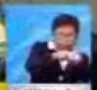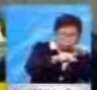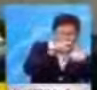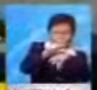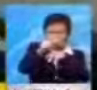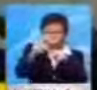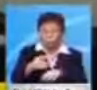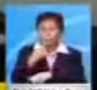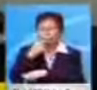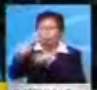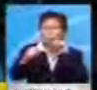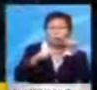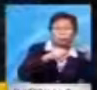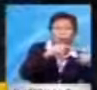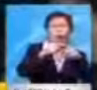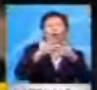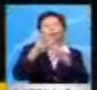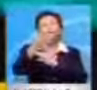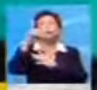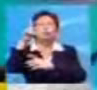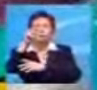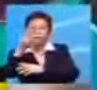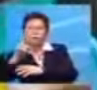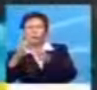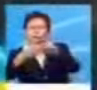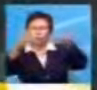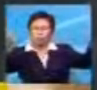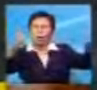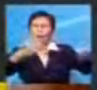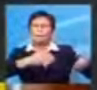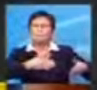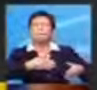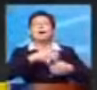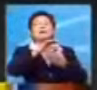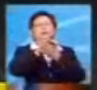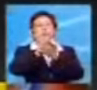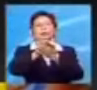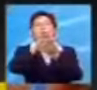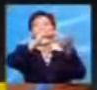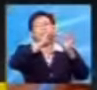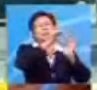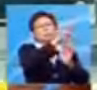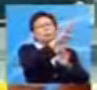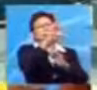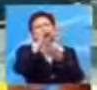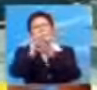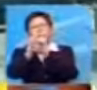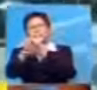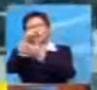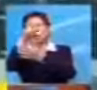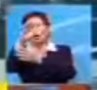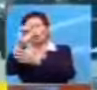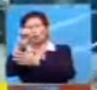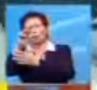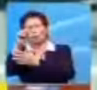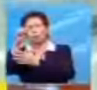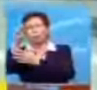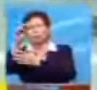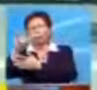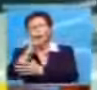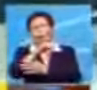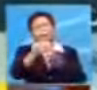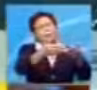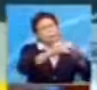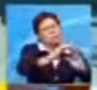dimaklumkan melalui media massa aplikasi mysabas dan laman web www.sabas.com.m atau